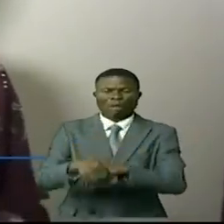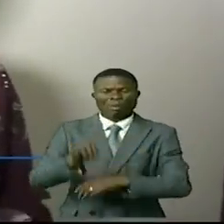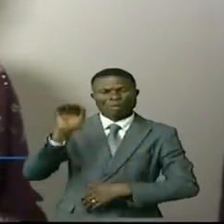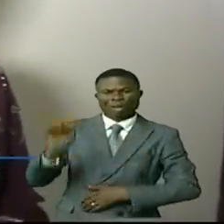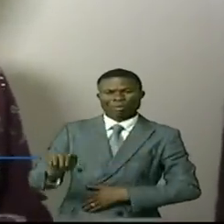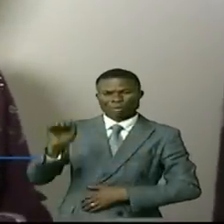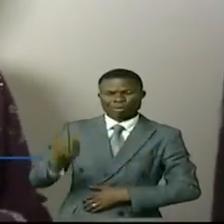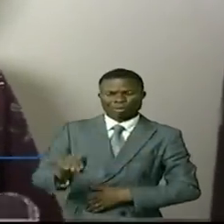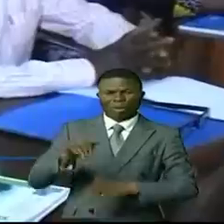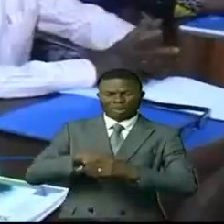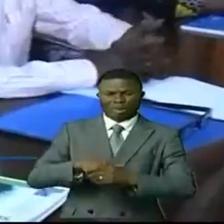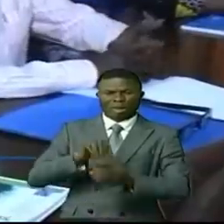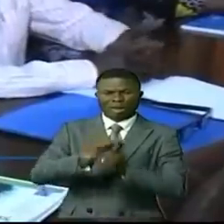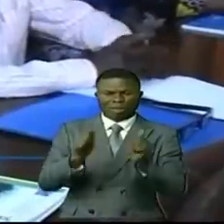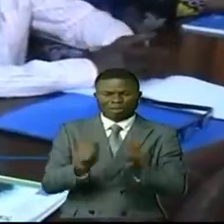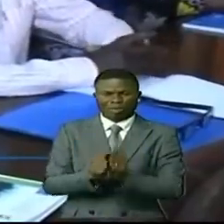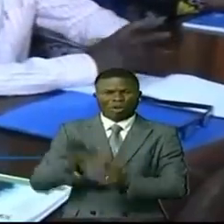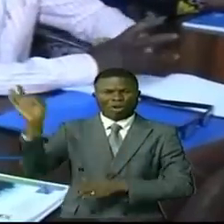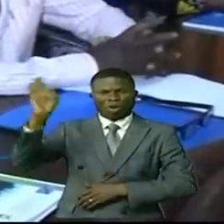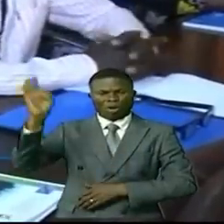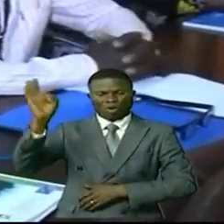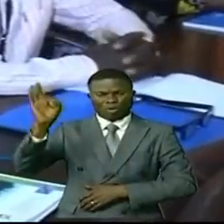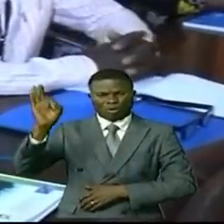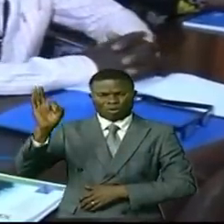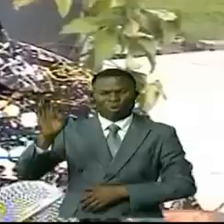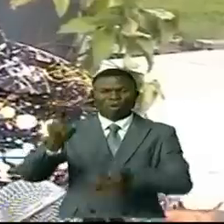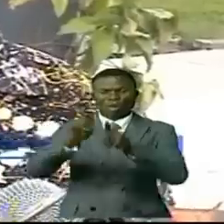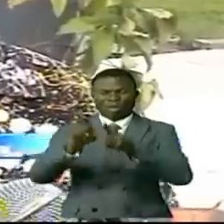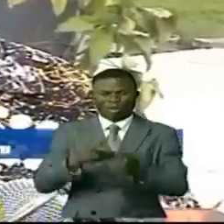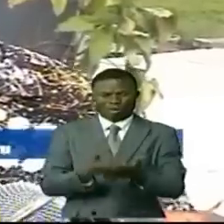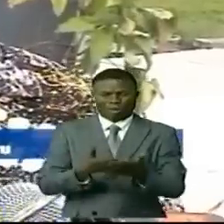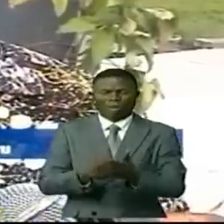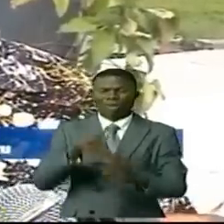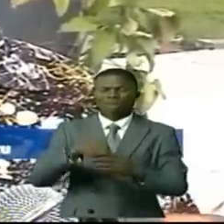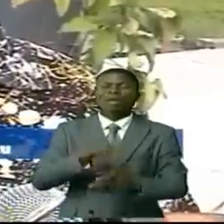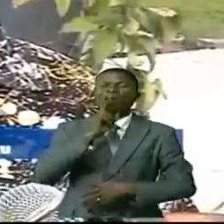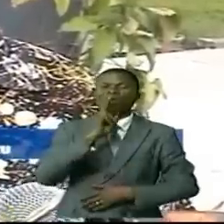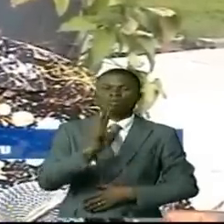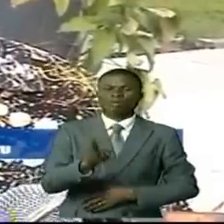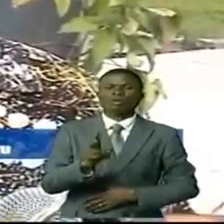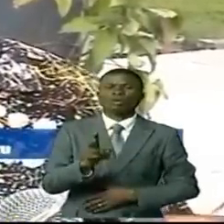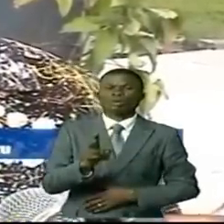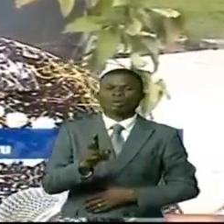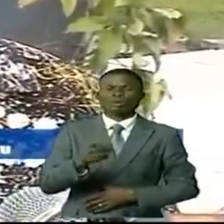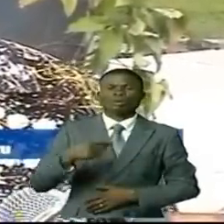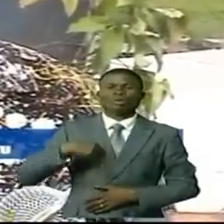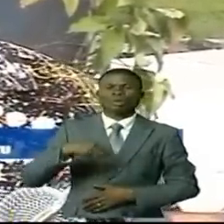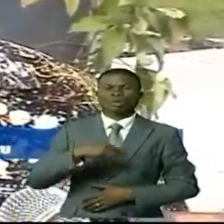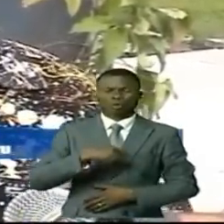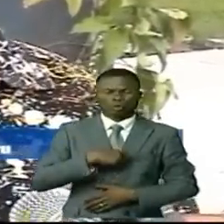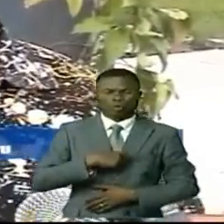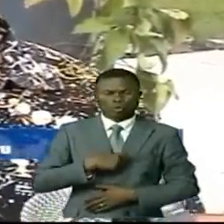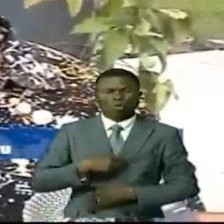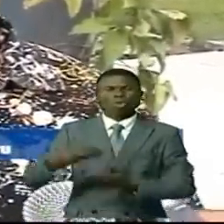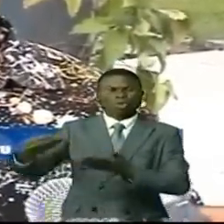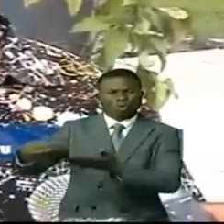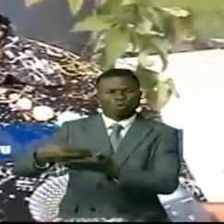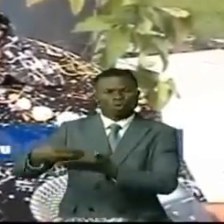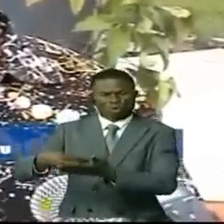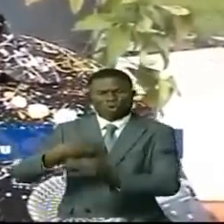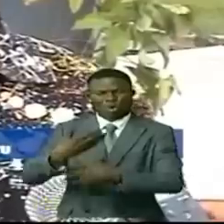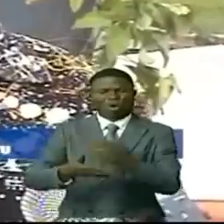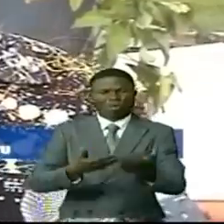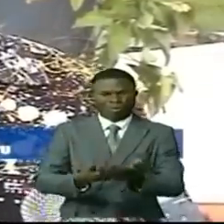autochtones dans le processus de la foresterie communautaire. En réalité, on a des contributions à